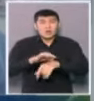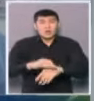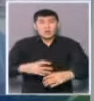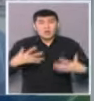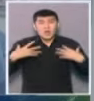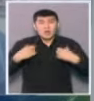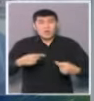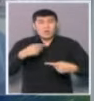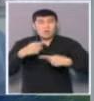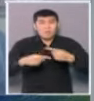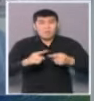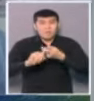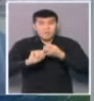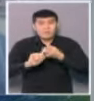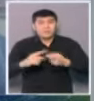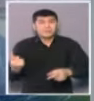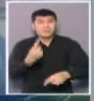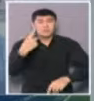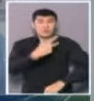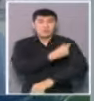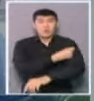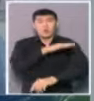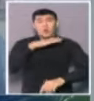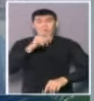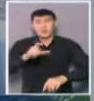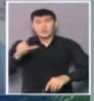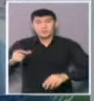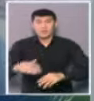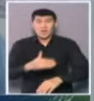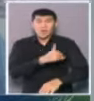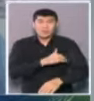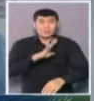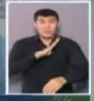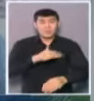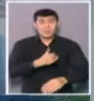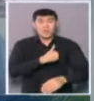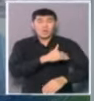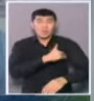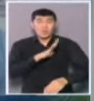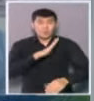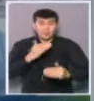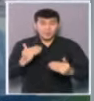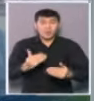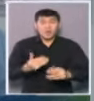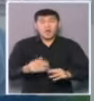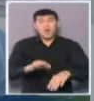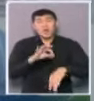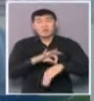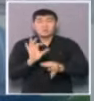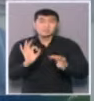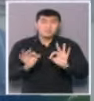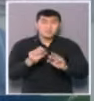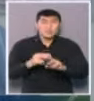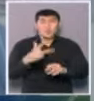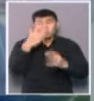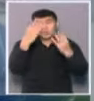организмге байланысты. Әрине бірінші вакцина алғаннан кейін де көп адамдардың көбінде температура болды, менің өзімде де температура болды, дененің ауырсынуы болды, мысалға